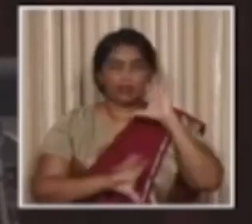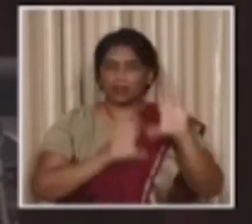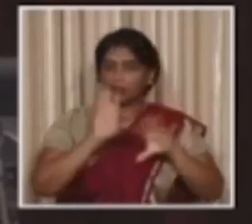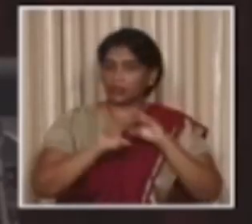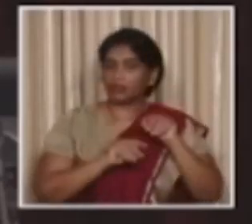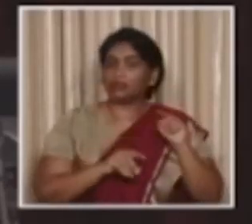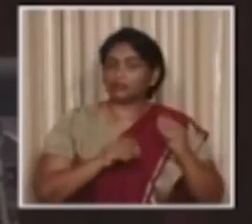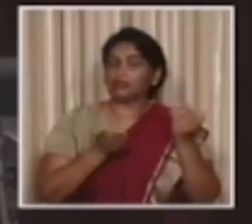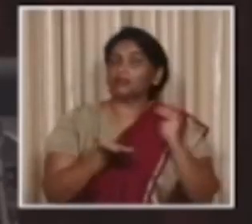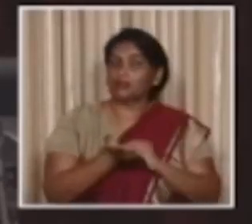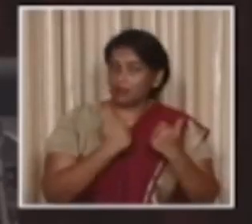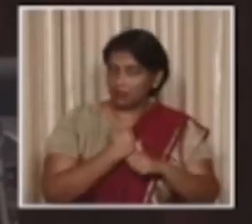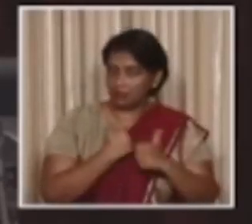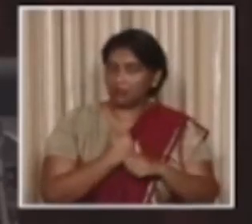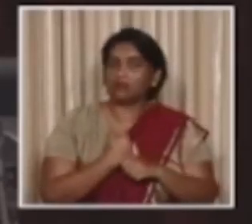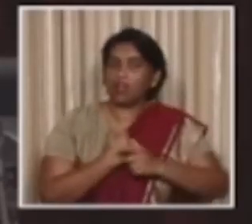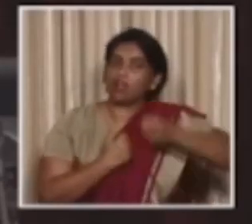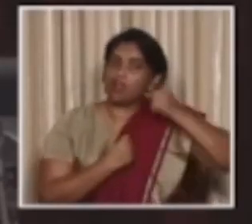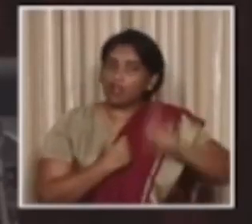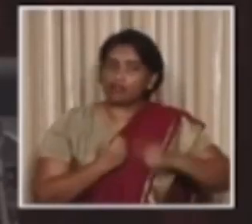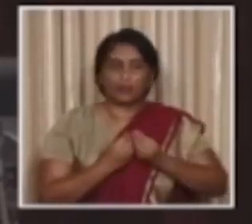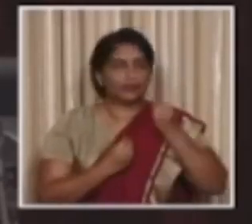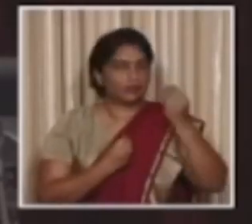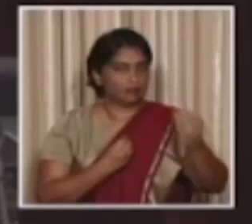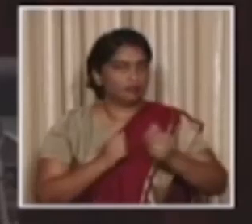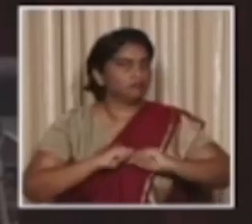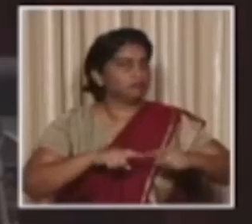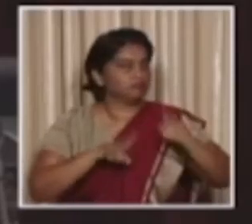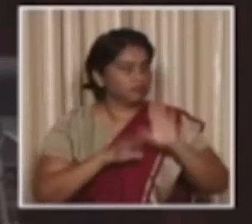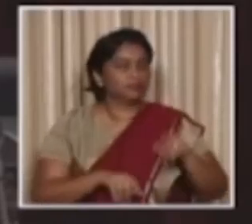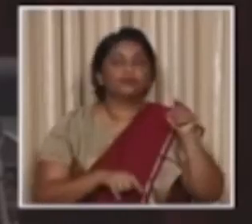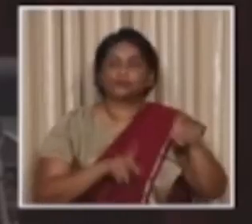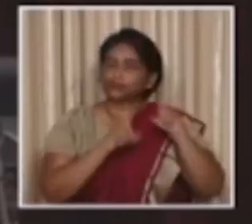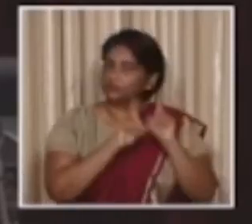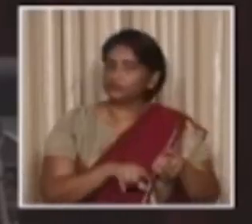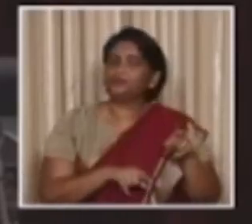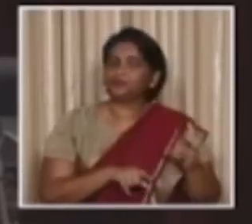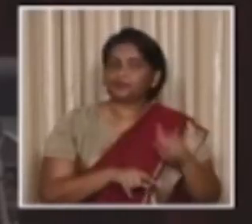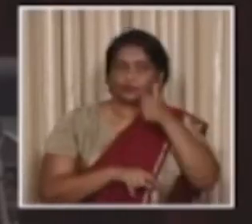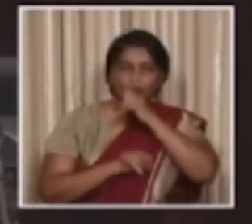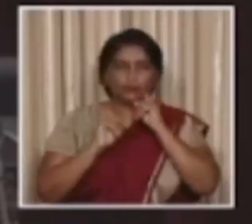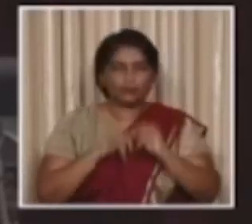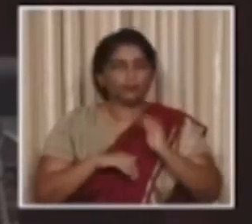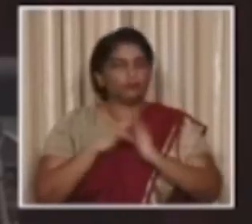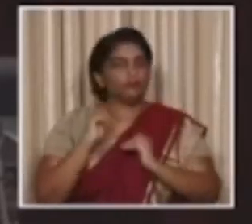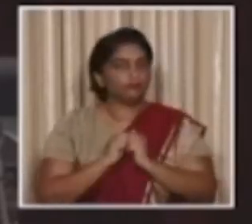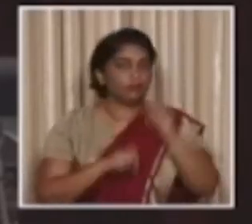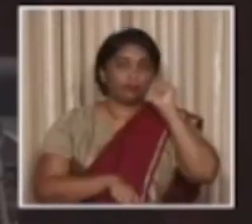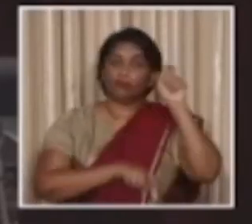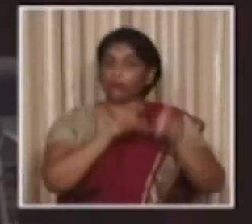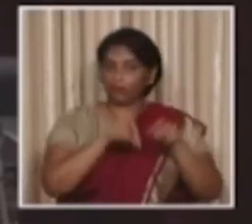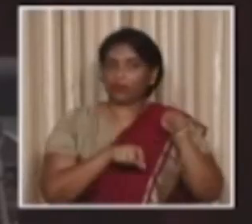පද්ධතිය නැවත සකස් කරන්න අනුමැතිය ලබා දීලා ඒක කරගෙන යනවා. ඉතින් මෙන්න මේ දූෂිත ක්‍රියාවලියට සම්බන්ධ